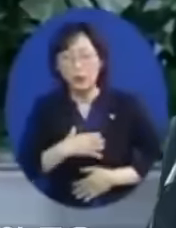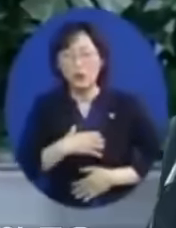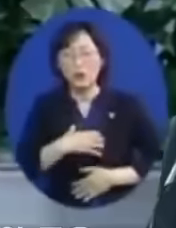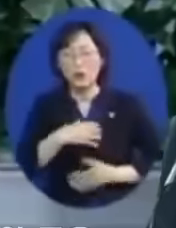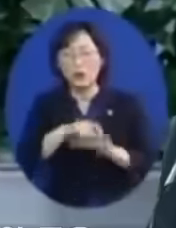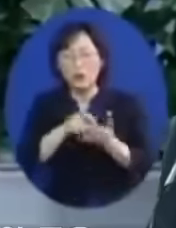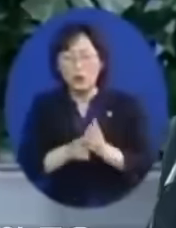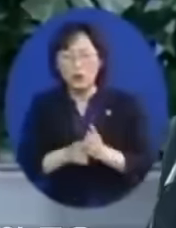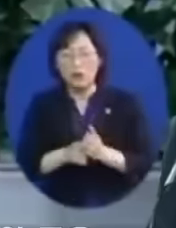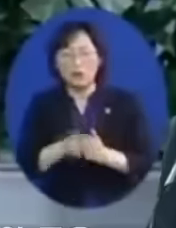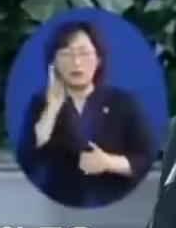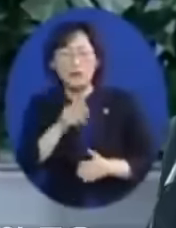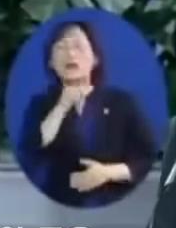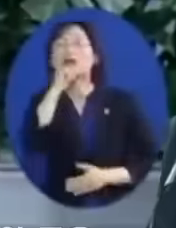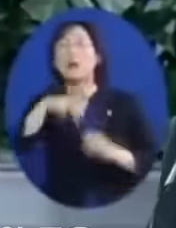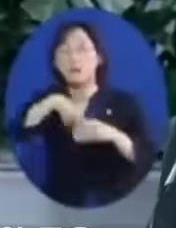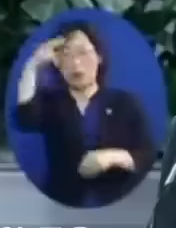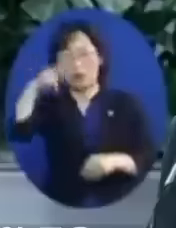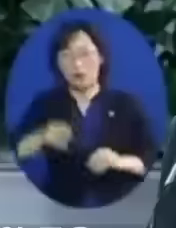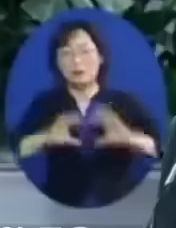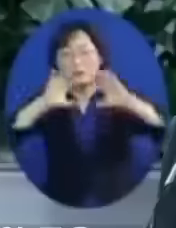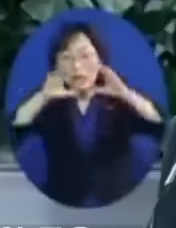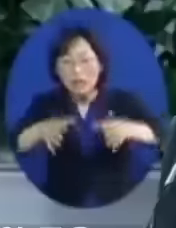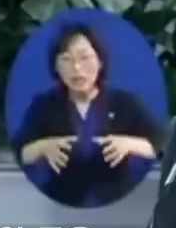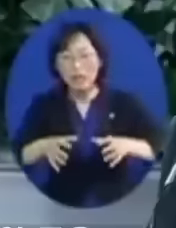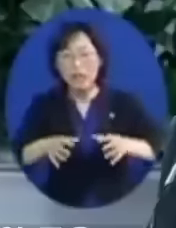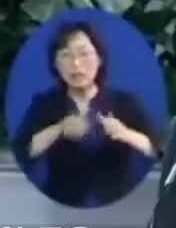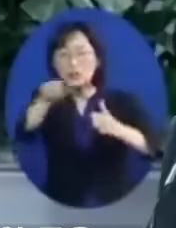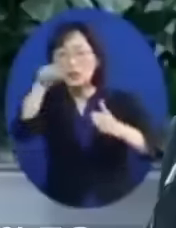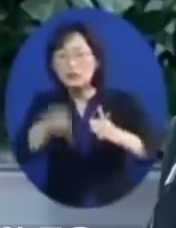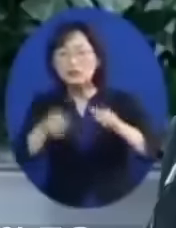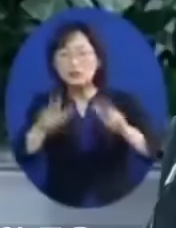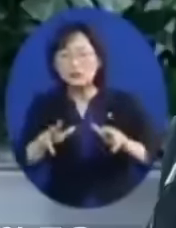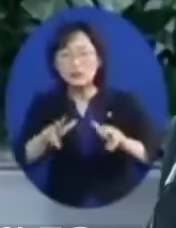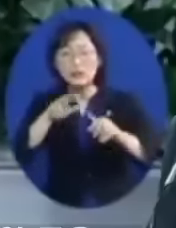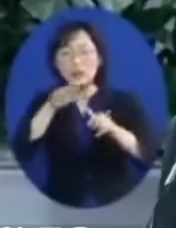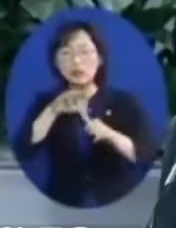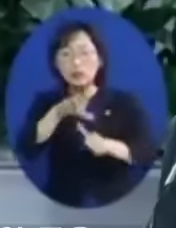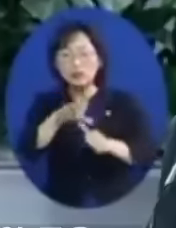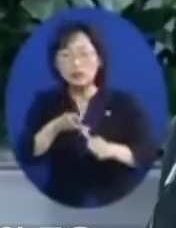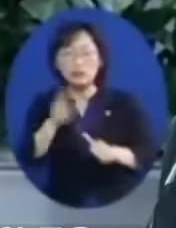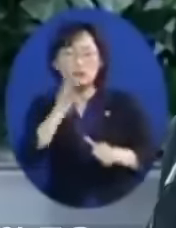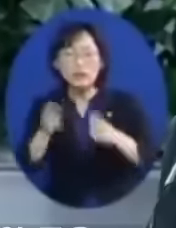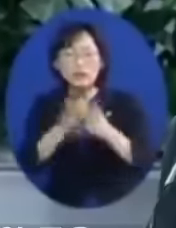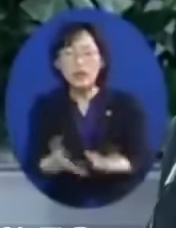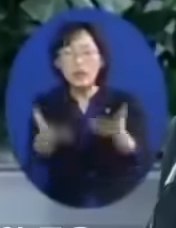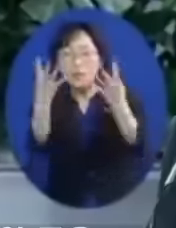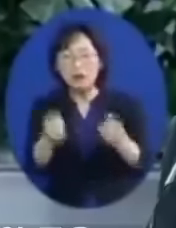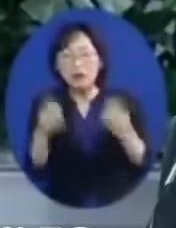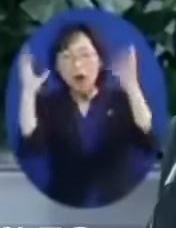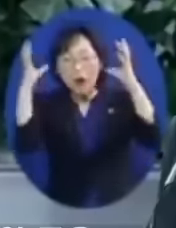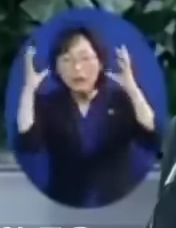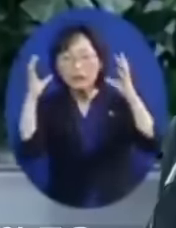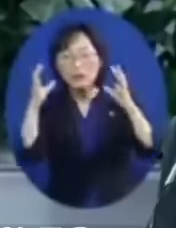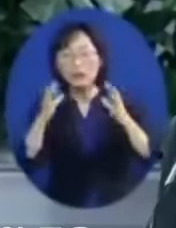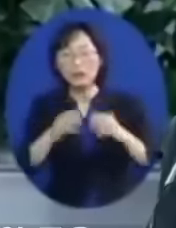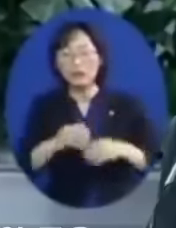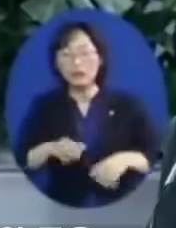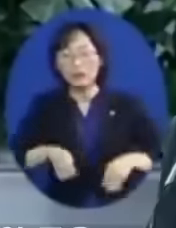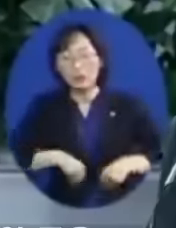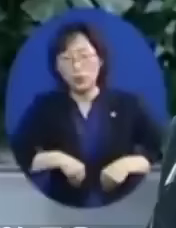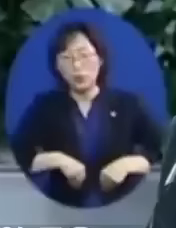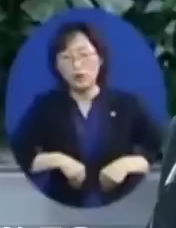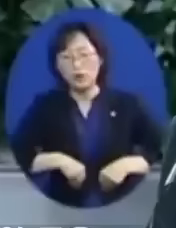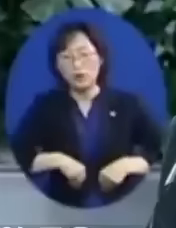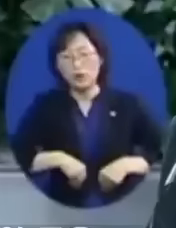굶주렸으니 제3세계 오늘날 그 저주가 얼마나 무서운지 수많은 어린이들이 굶주리고 헐벗고 병들고 죽어가는